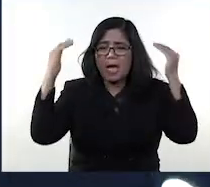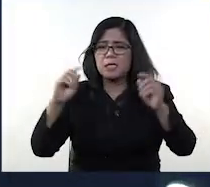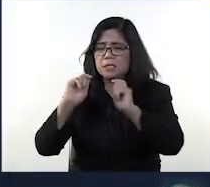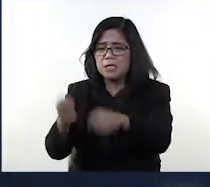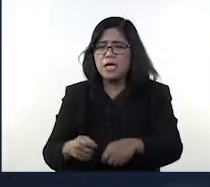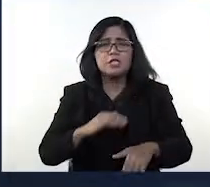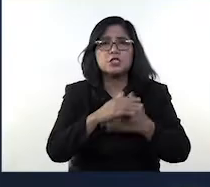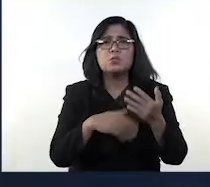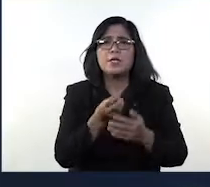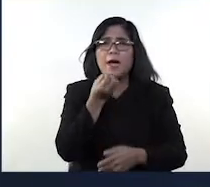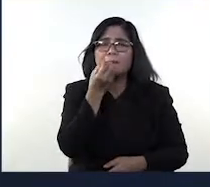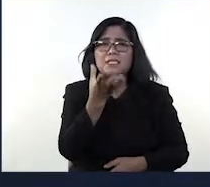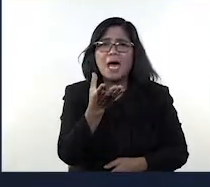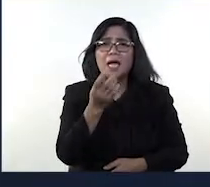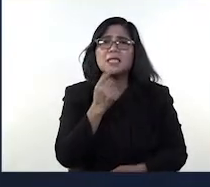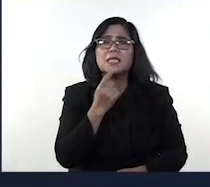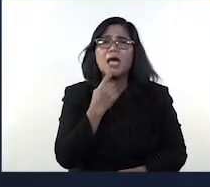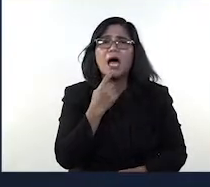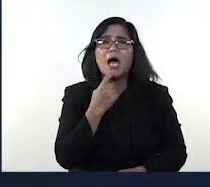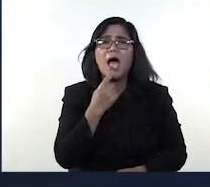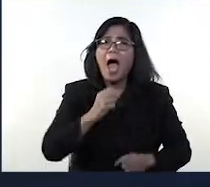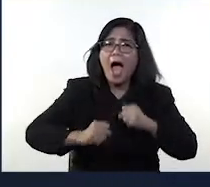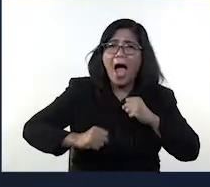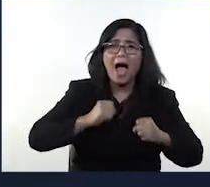Hai semuanya bicara tentang keaktifan